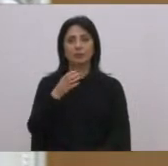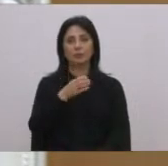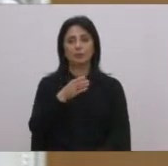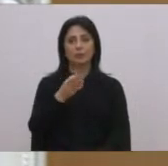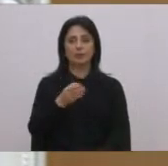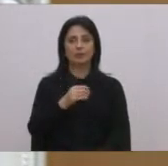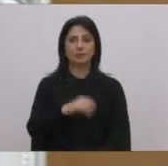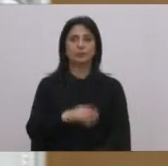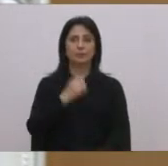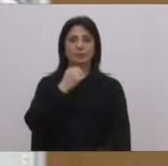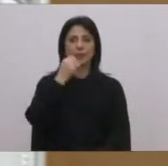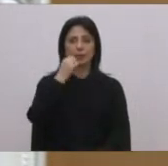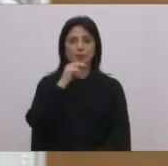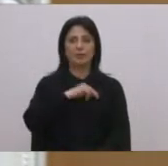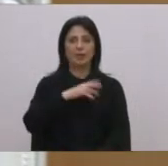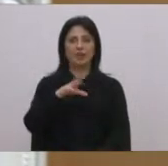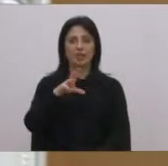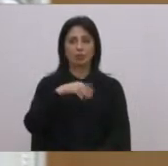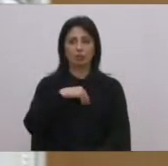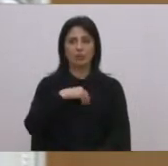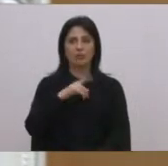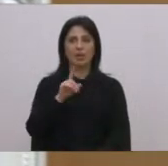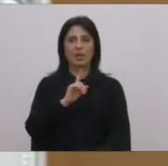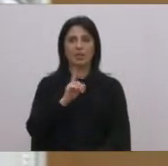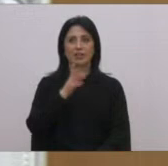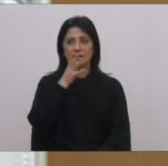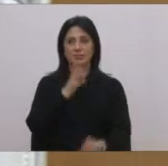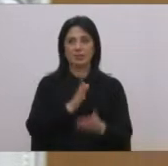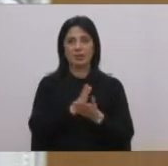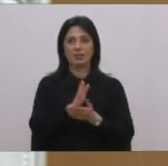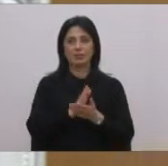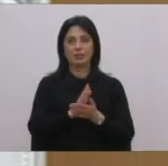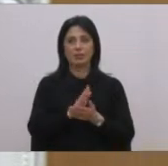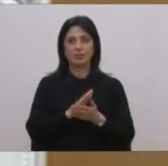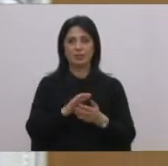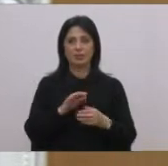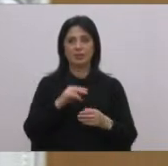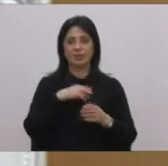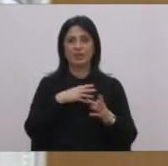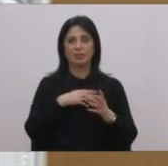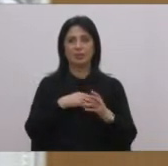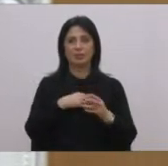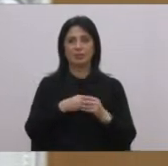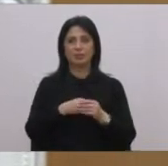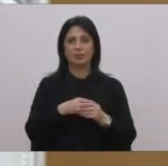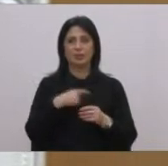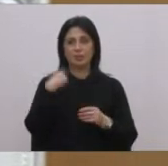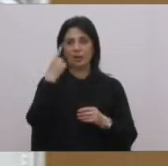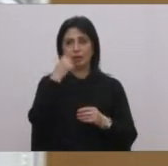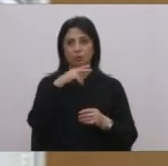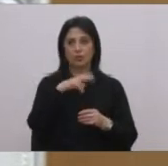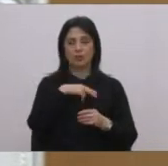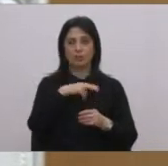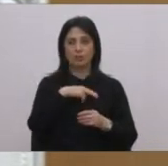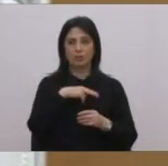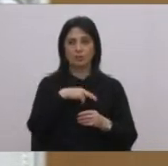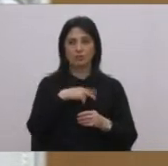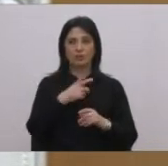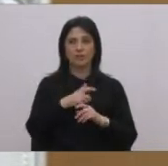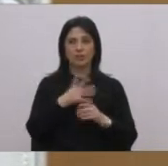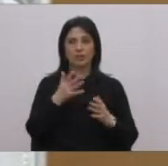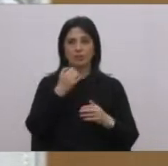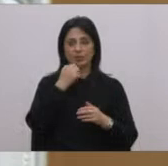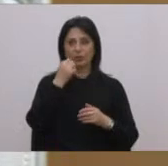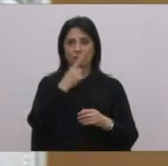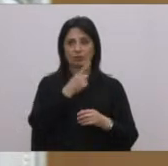გუნდს. Მადლობა თანამშრომლობისთვის, რასაც წლების განმავლობაში წევთ და თანამშრომლობთ მაჟორიტარი დეპუტატები. Ძალიან დიდი